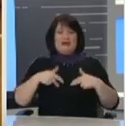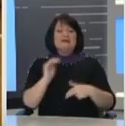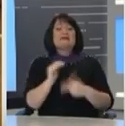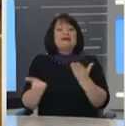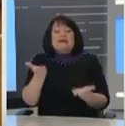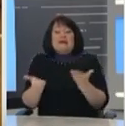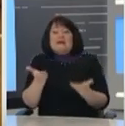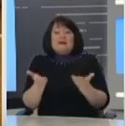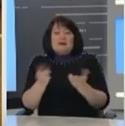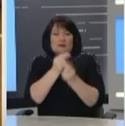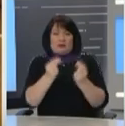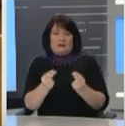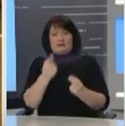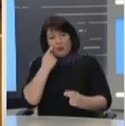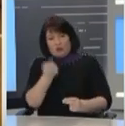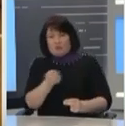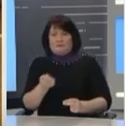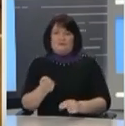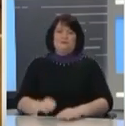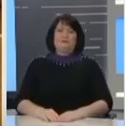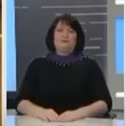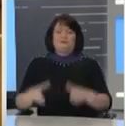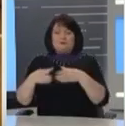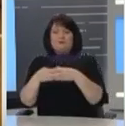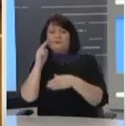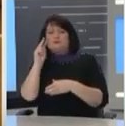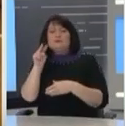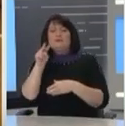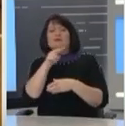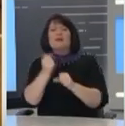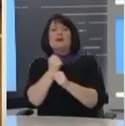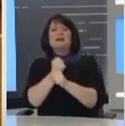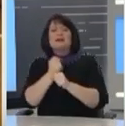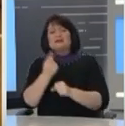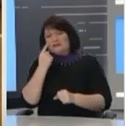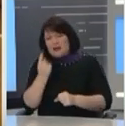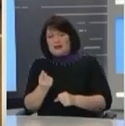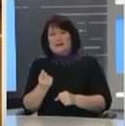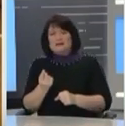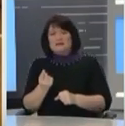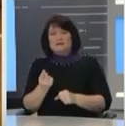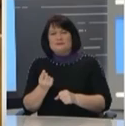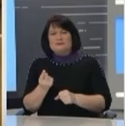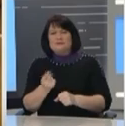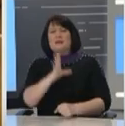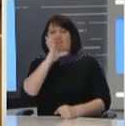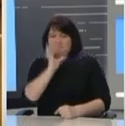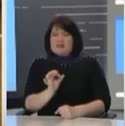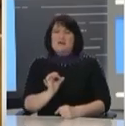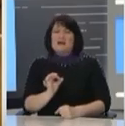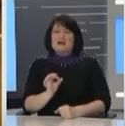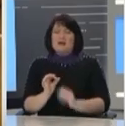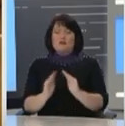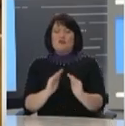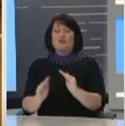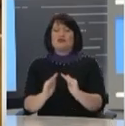και συγκρίνετε το Σώμα Επιθεώρησης Εργασίας που από σφραγίδα έχει μετατραπεί σε πραγματικό όπλο για τους εργαζόμενους.